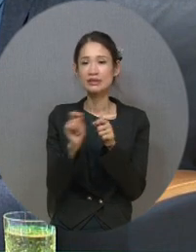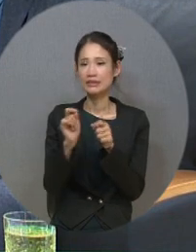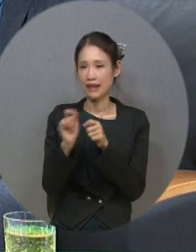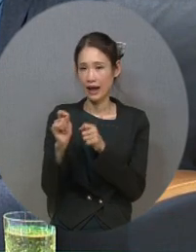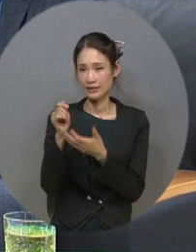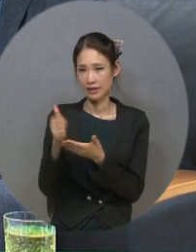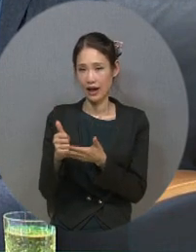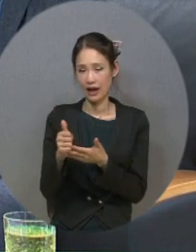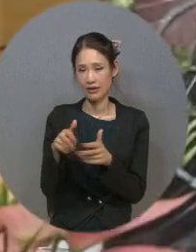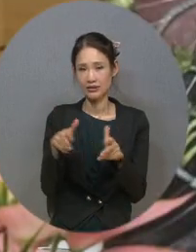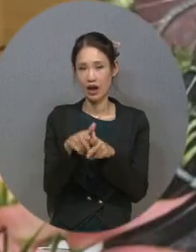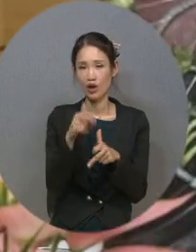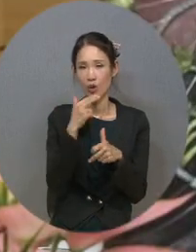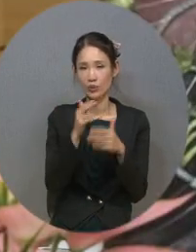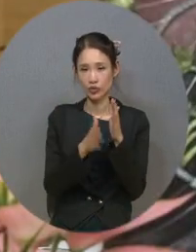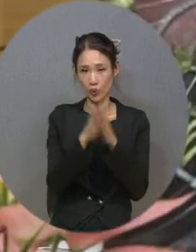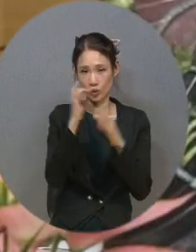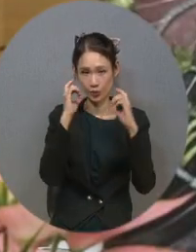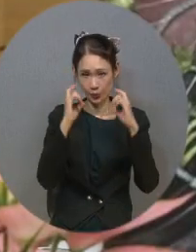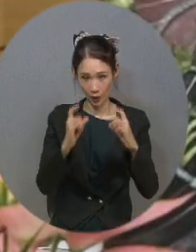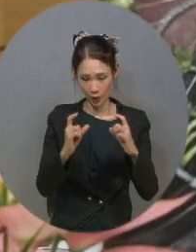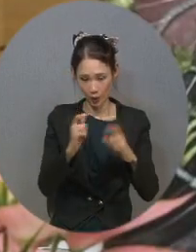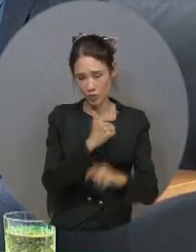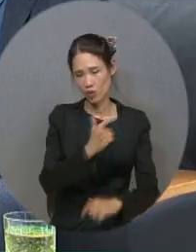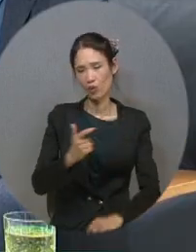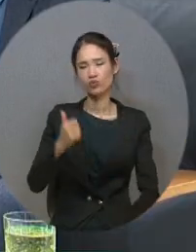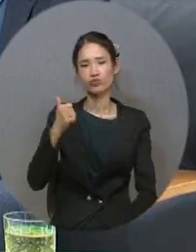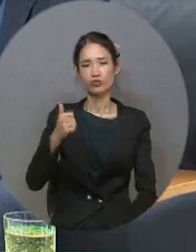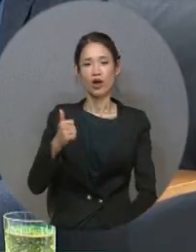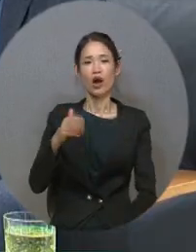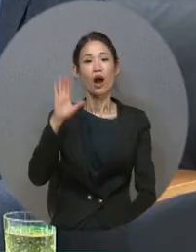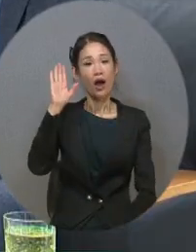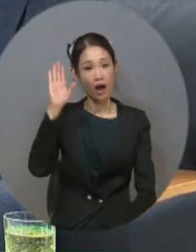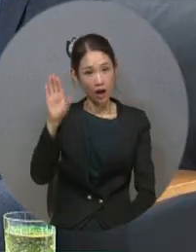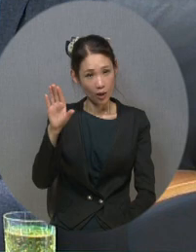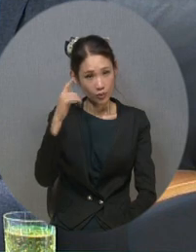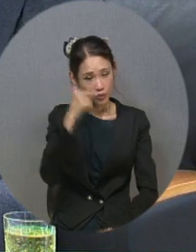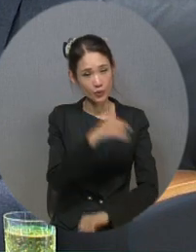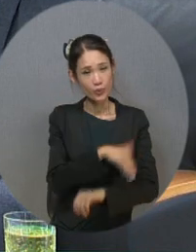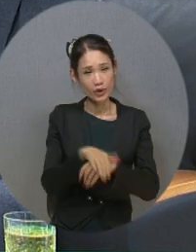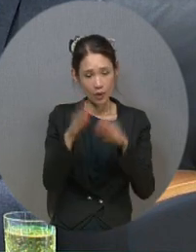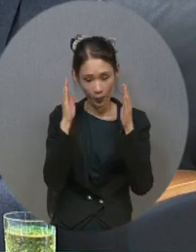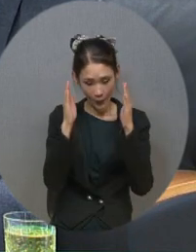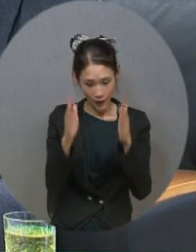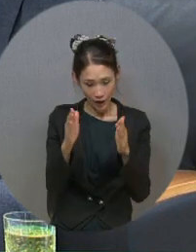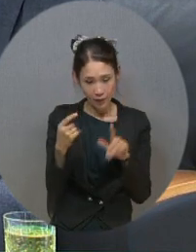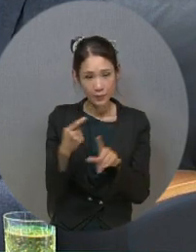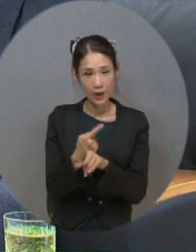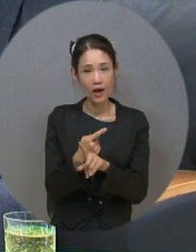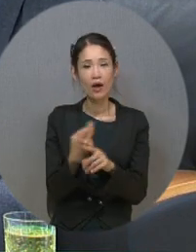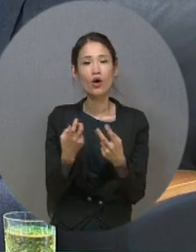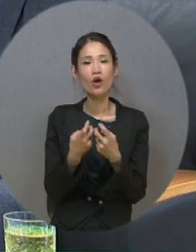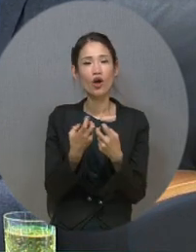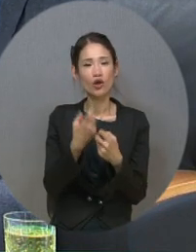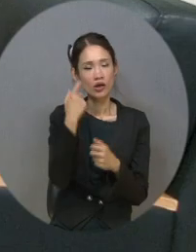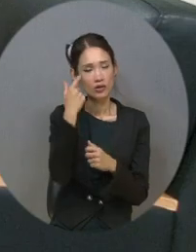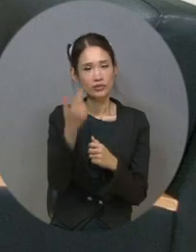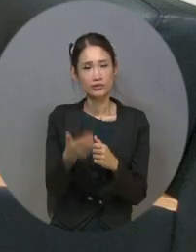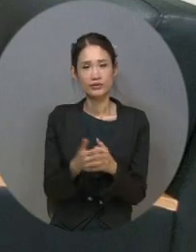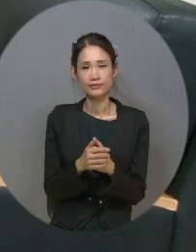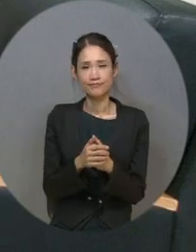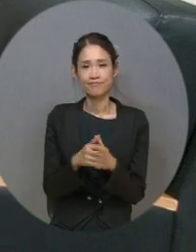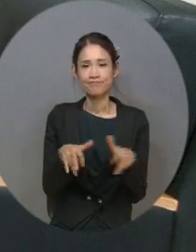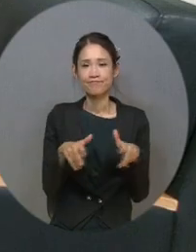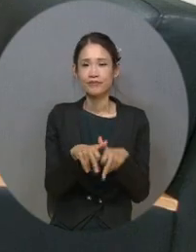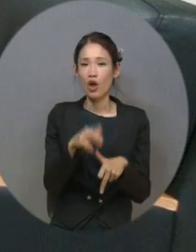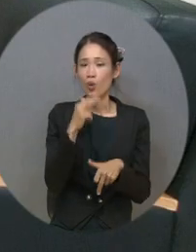도시를 선포한 것이 무척 고무적이라고 생각합니다. 앞으로의 또 방향성은 어떻게 생각하고 계시는지.